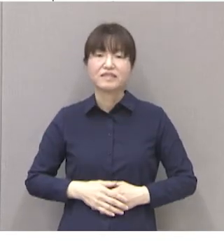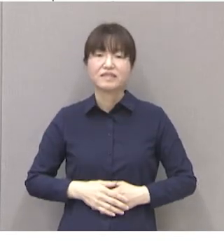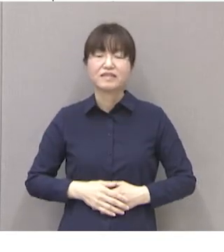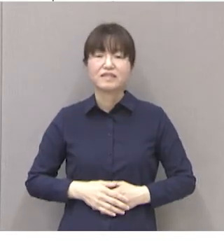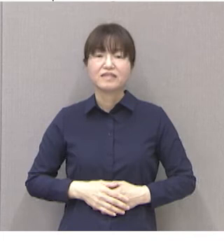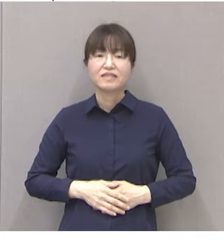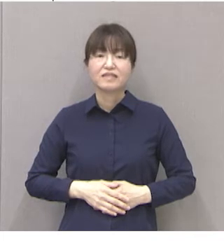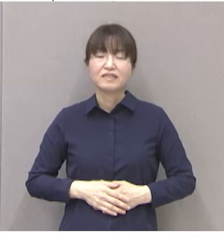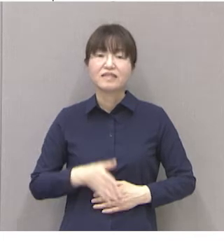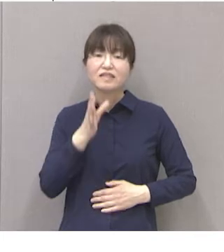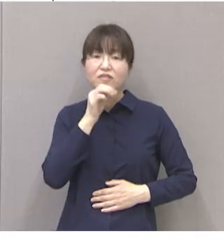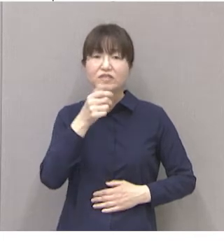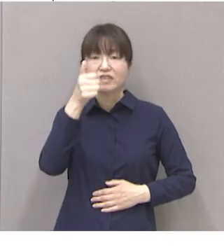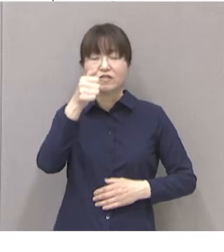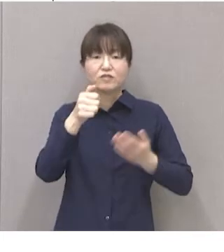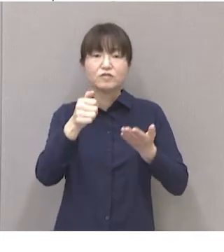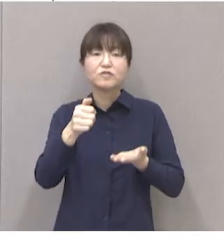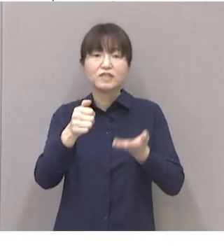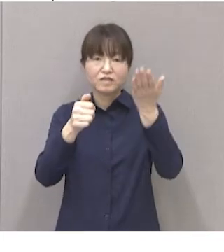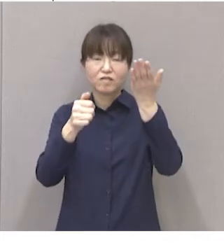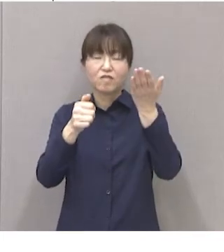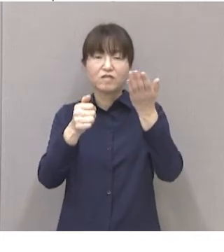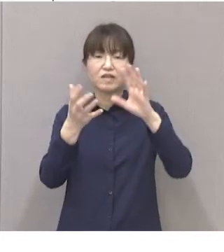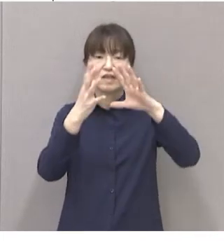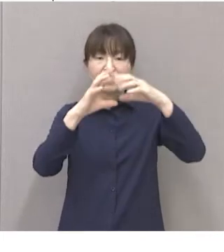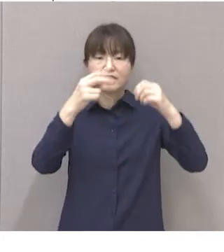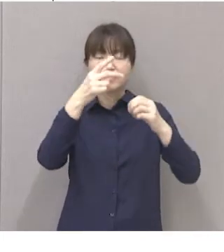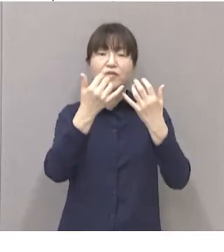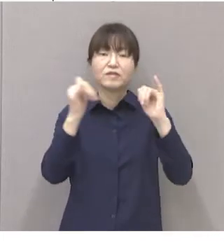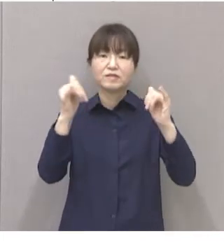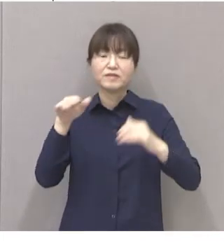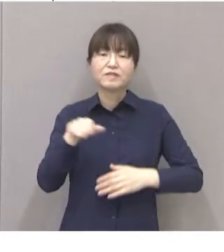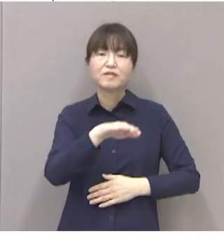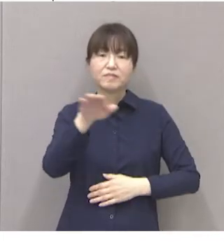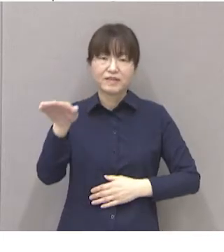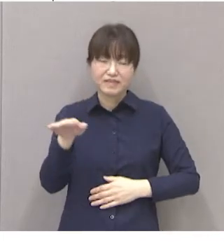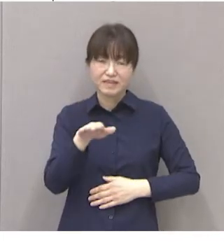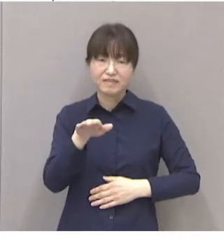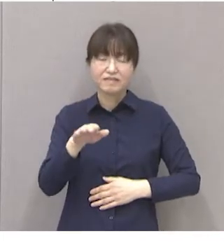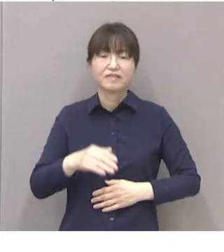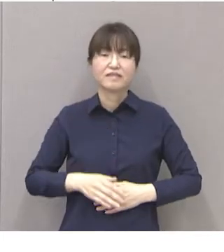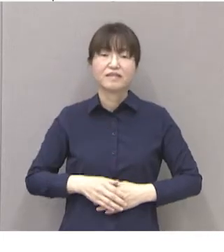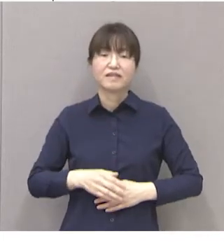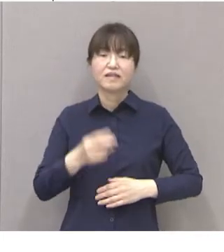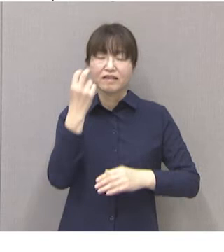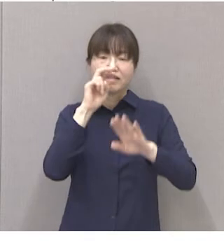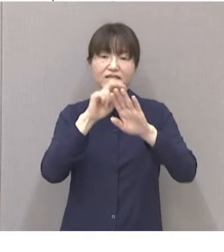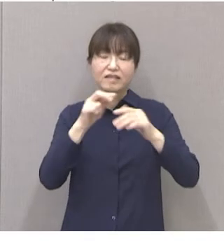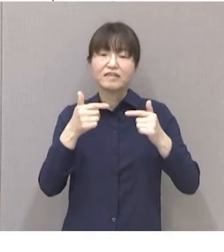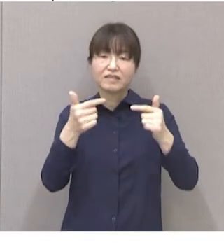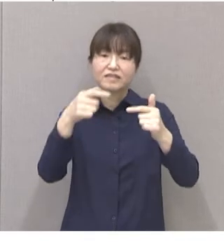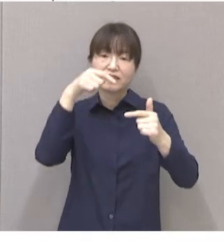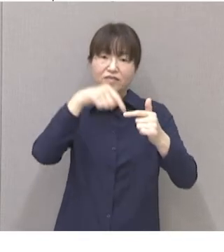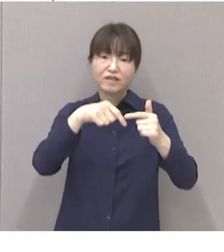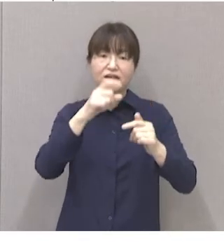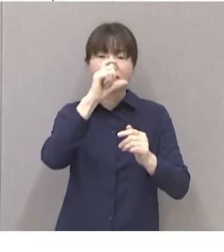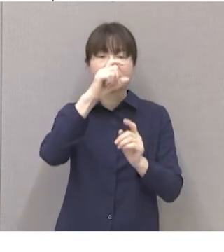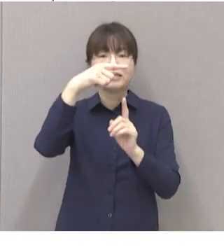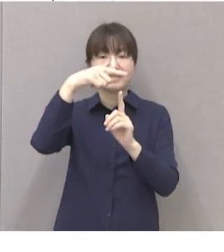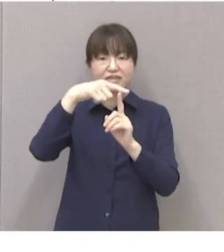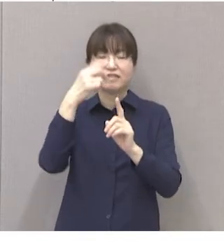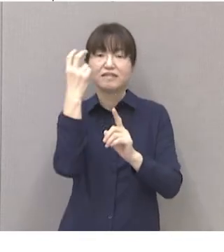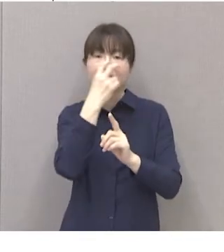こちらは引き続き50歳以上の方出雲市民の方が対象で検診車で胸のヘリカル ct撮影を行ない